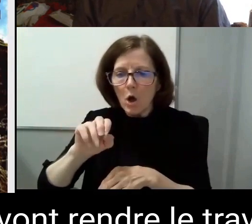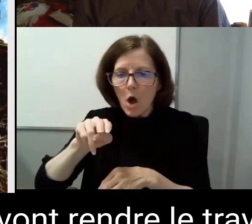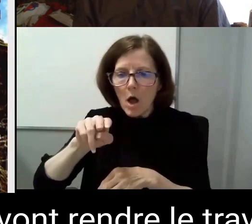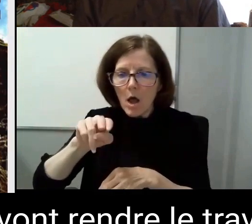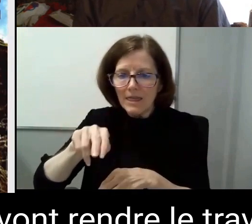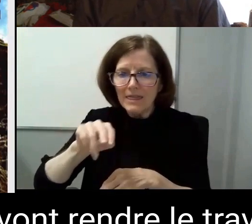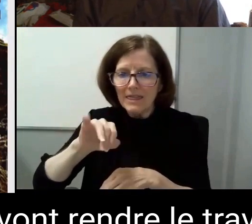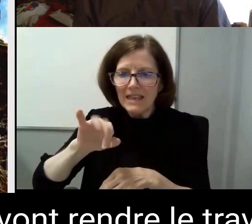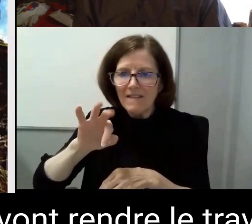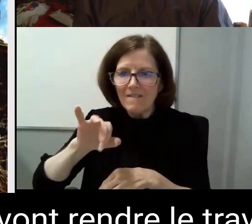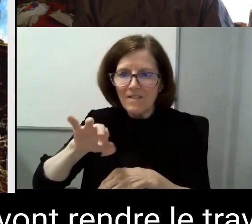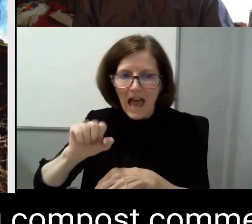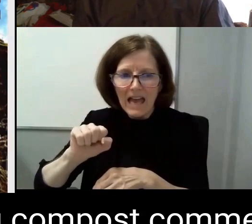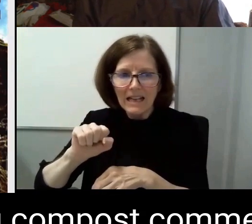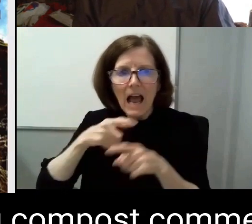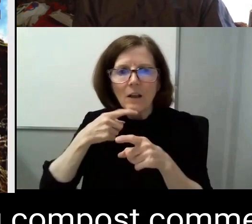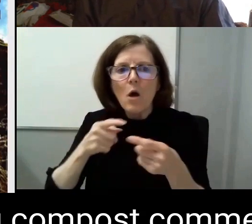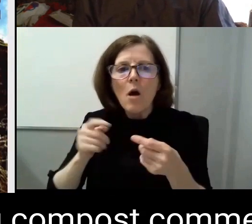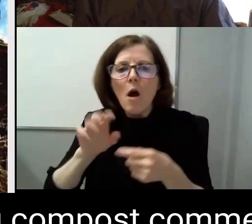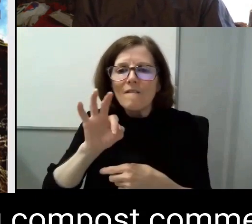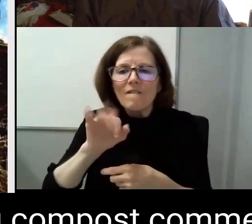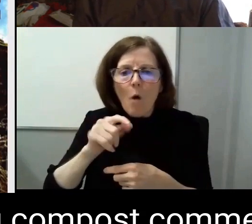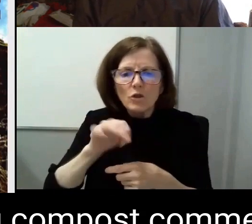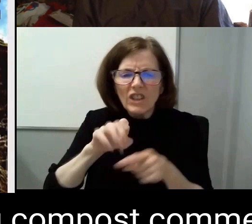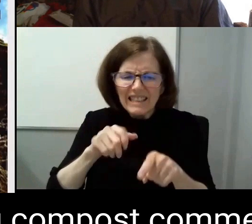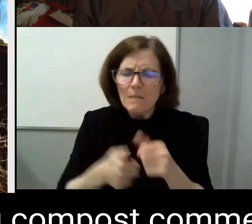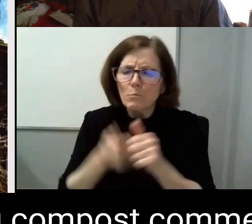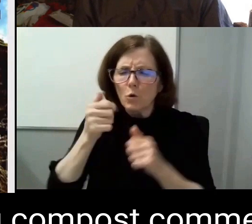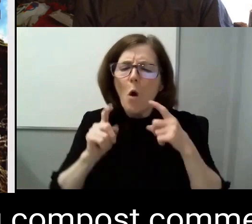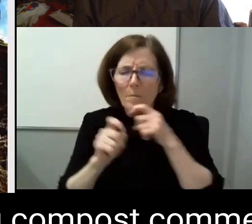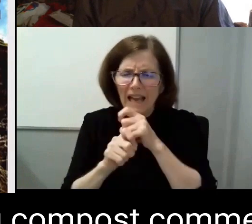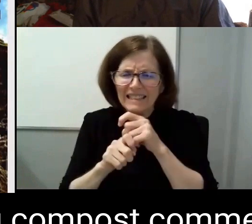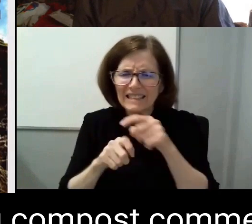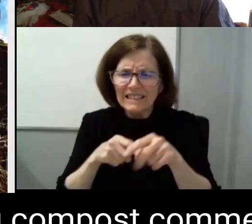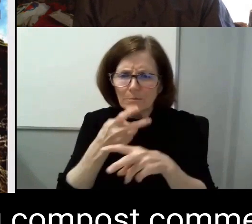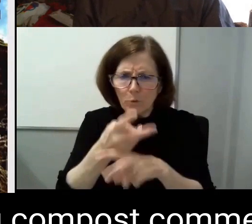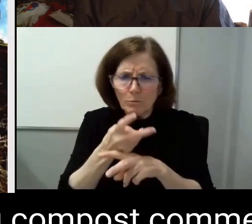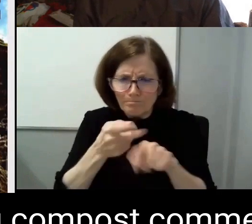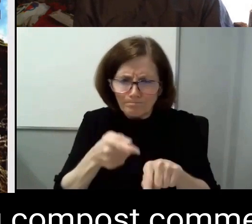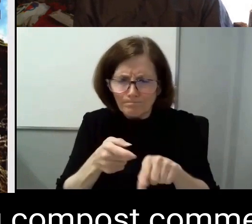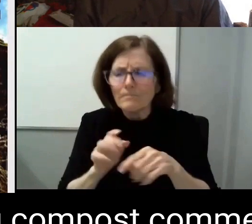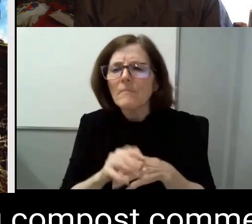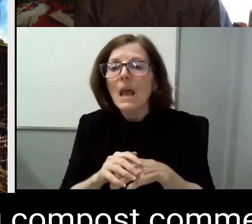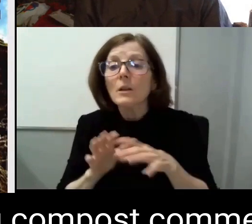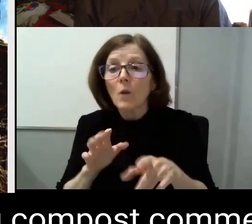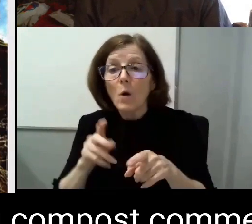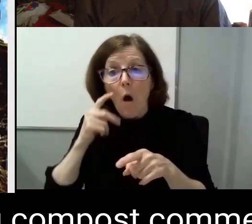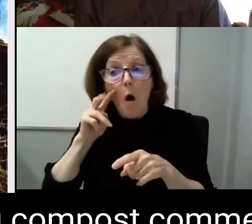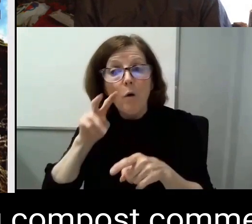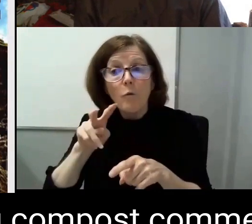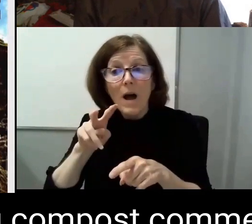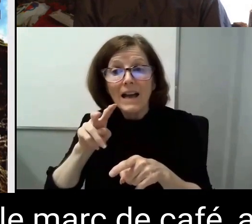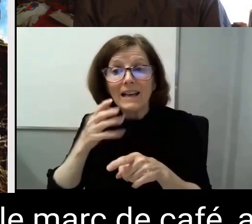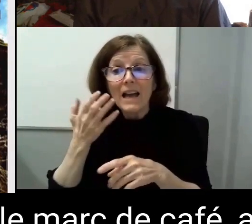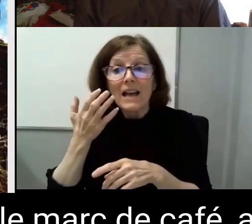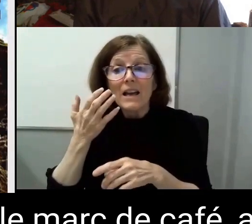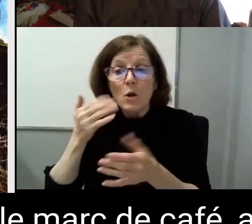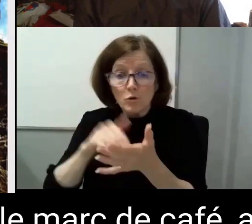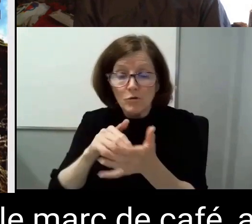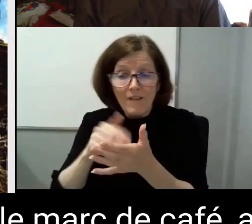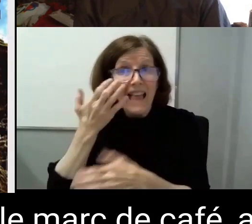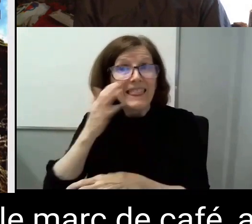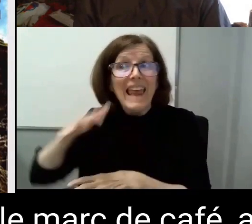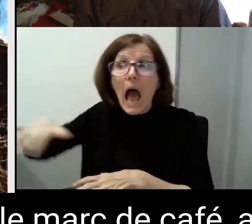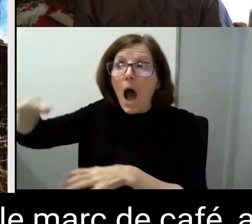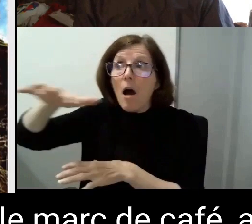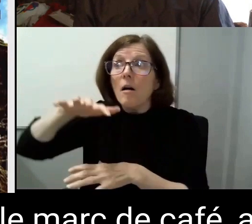le travail plus complexe. Donc, on peut penser à tout ce qui va au compost comme un brun. Hein, ce qui est à l'extérieur, souvent, on le connaît mieux, mais à